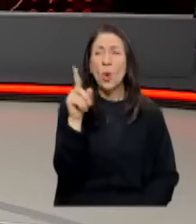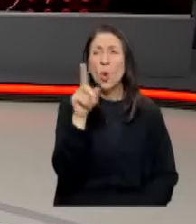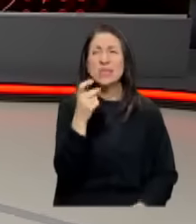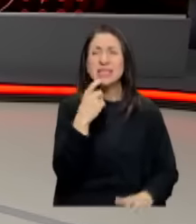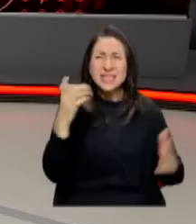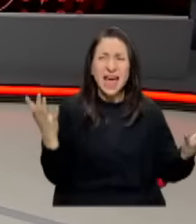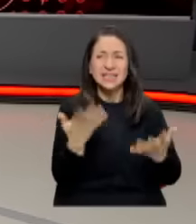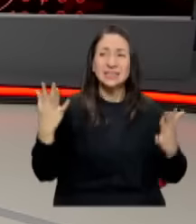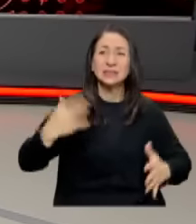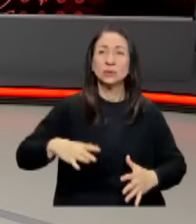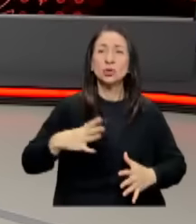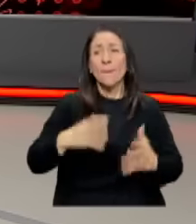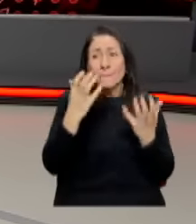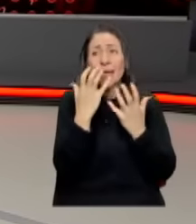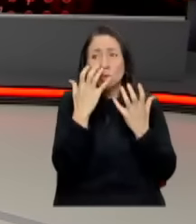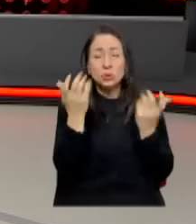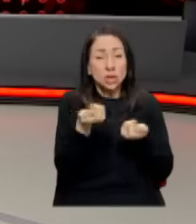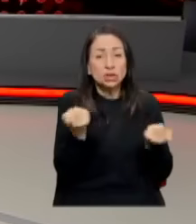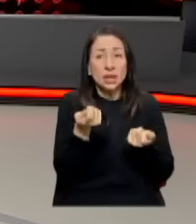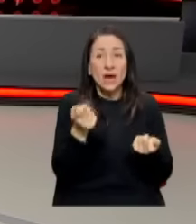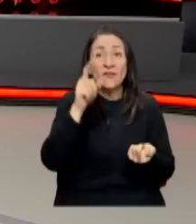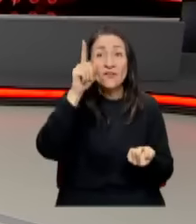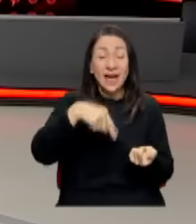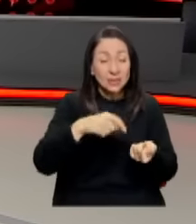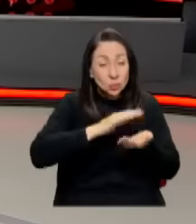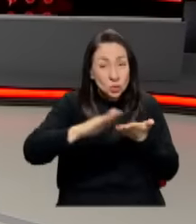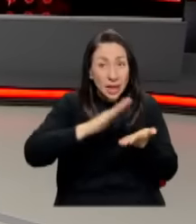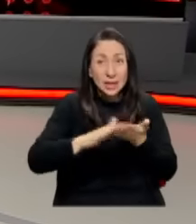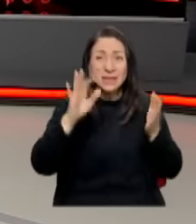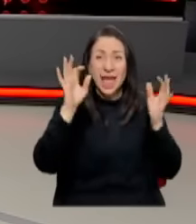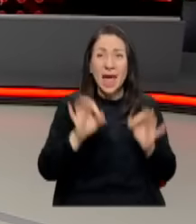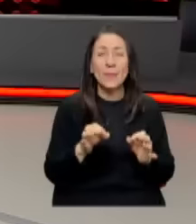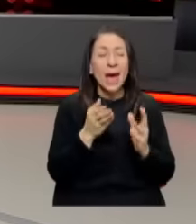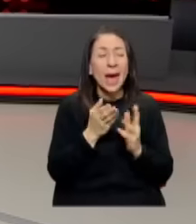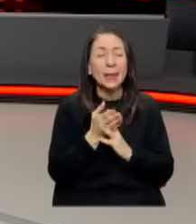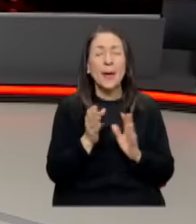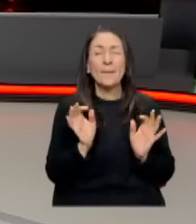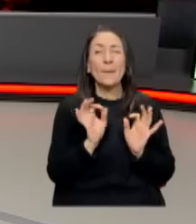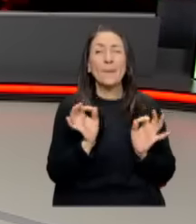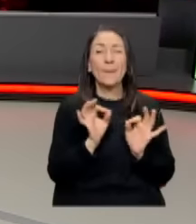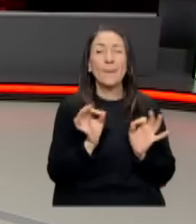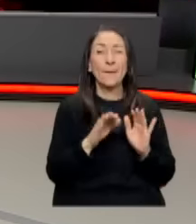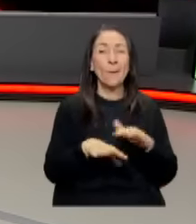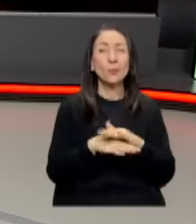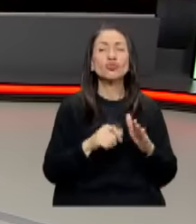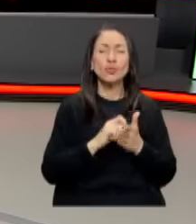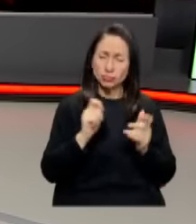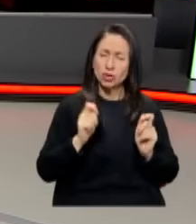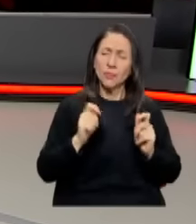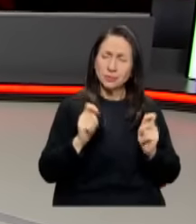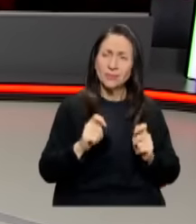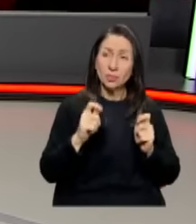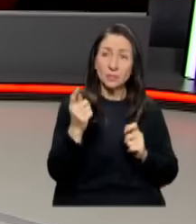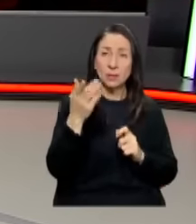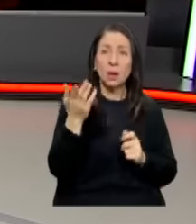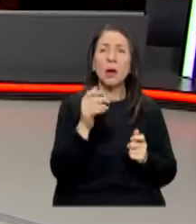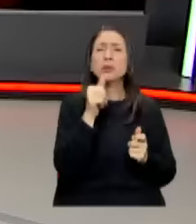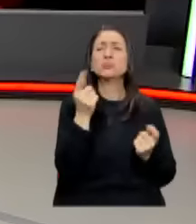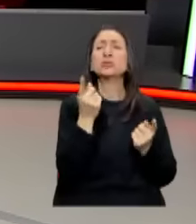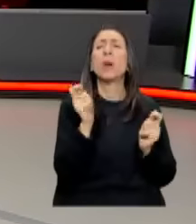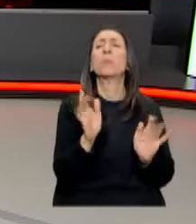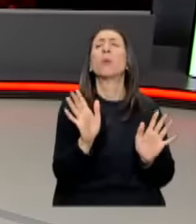yıllardır istiyor çalışanlar, bekliyor çalışanlar. Vergi reformu diye bir şey sürekli arada, yapısal reformlar deniyor ya. İşte bir tanesi bu ama hiç